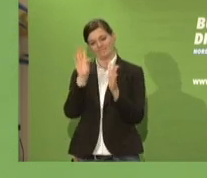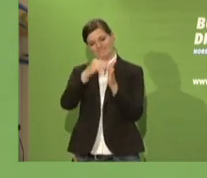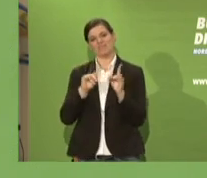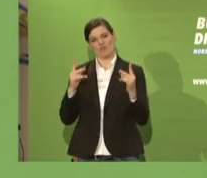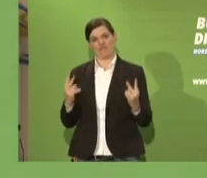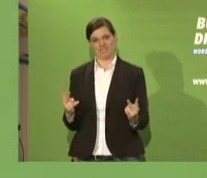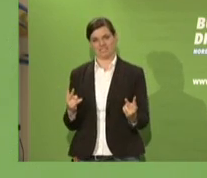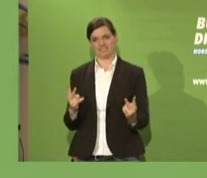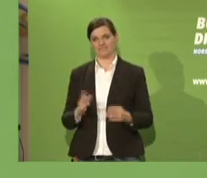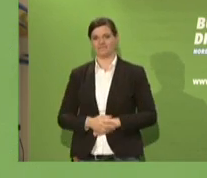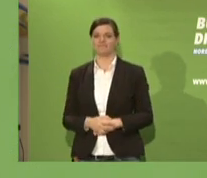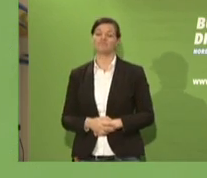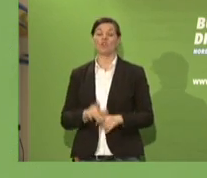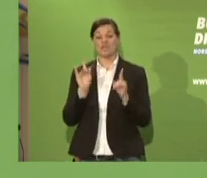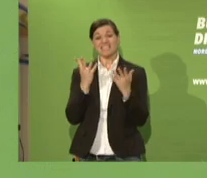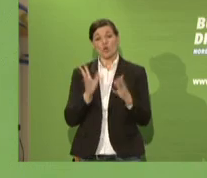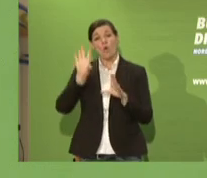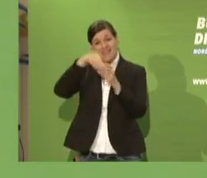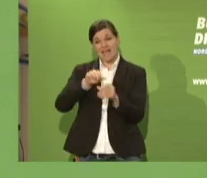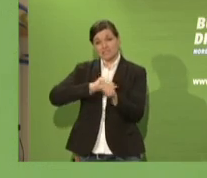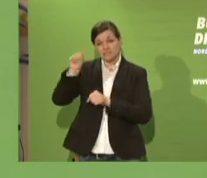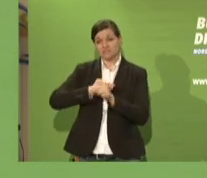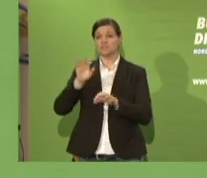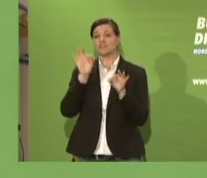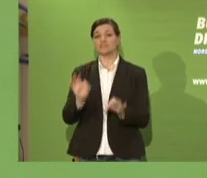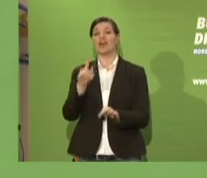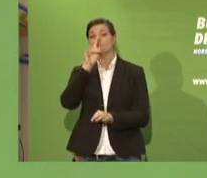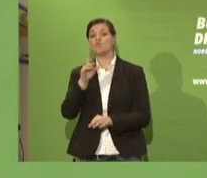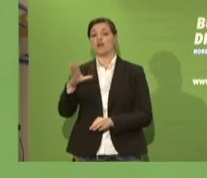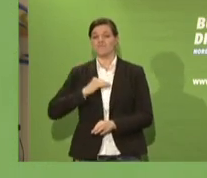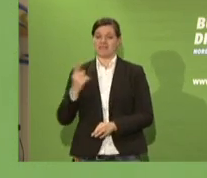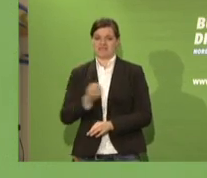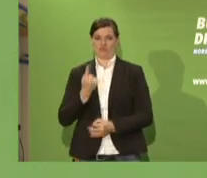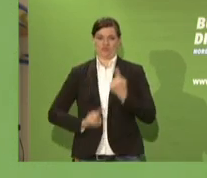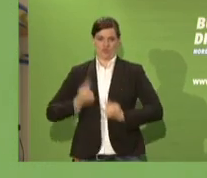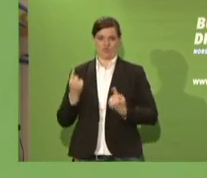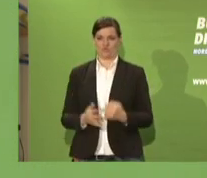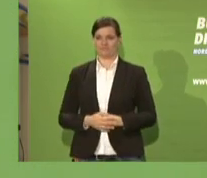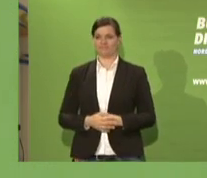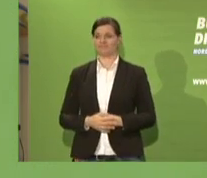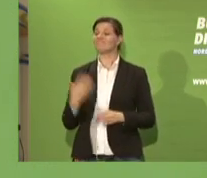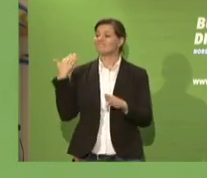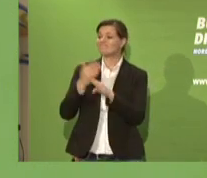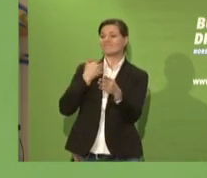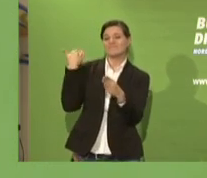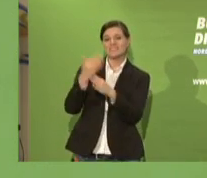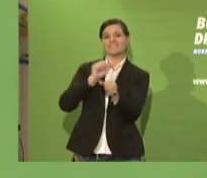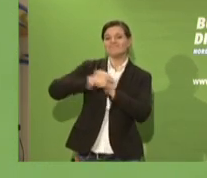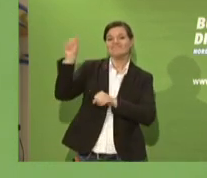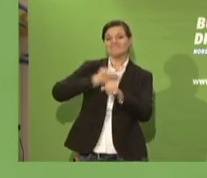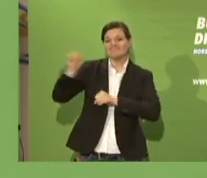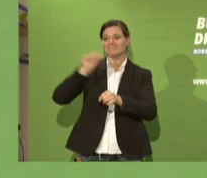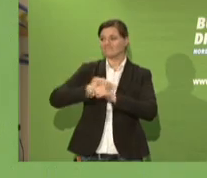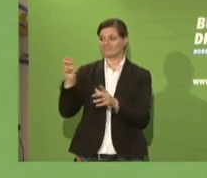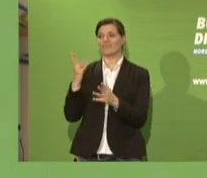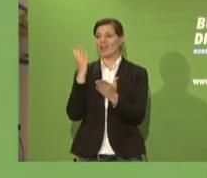Inhalte gibt es nur mit uns. Und euer Einsatz, liebe Kolleginnen, liebe Kollegen, hat sich gelohnt. Unsere Inhalte haben